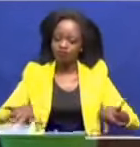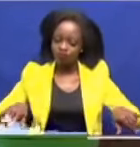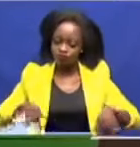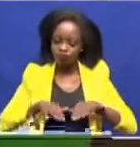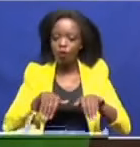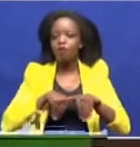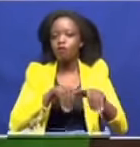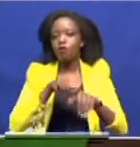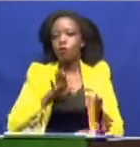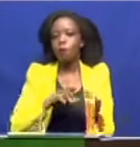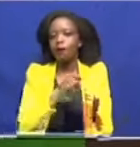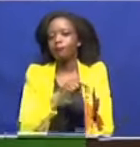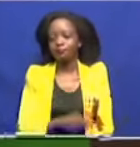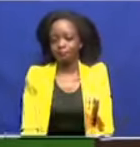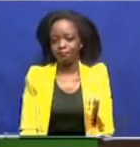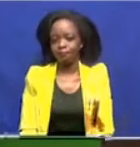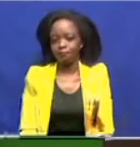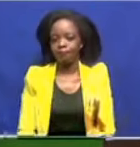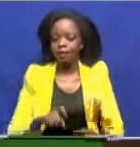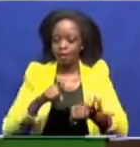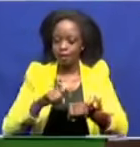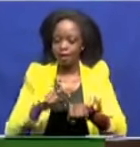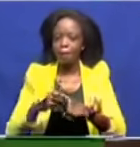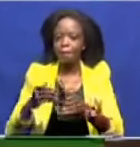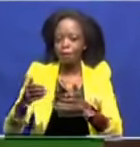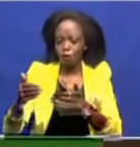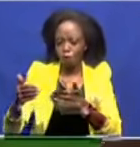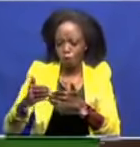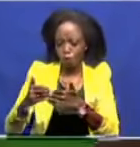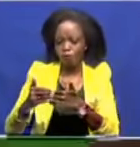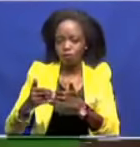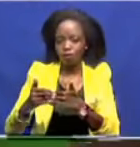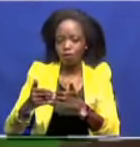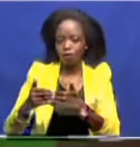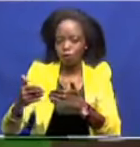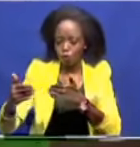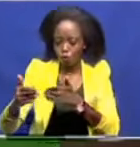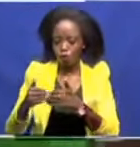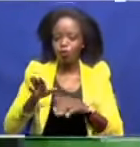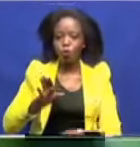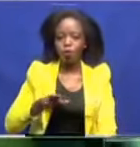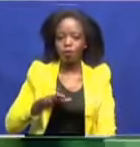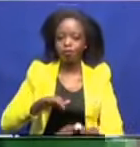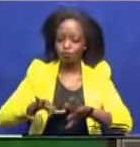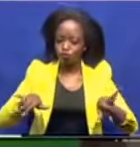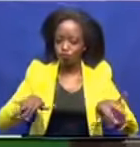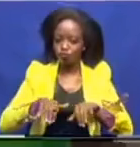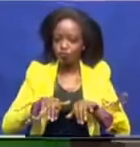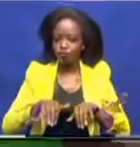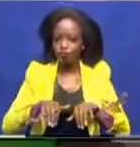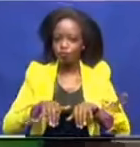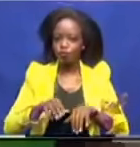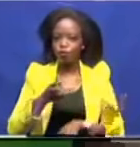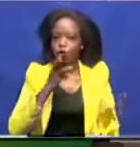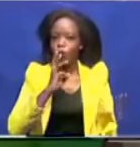akamfuata yule mwanamke. Alipokuwa kimo kidogo karibu kumfikia, basi akajitoa kwa